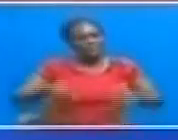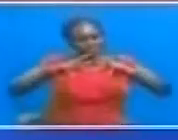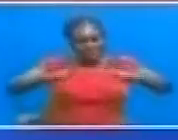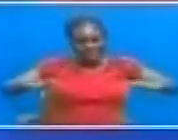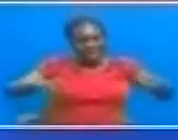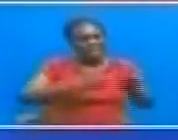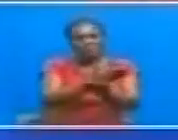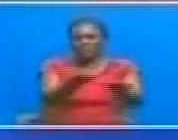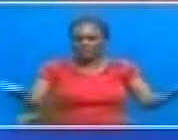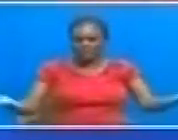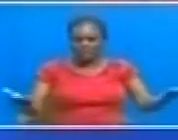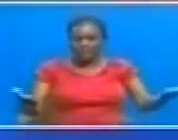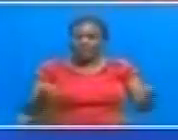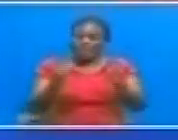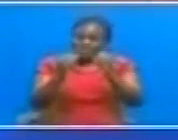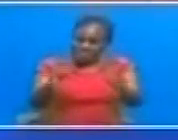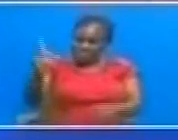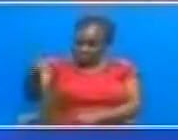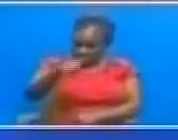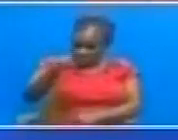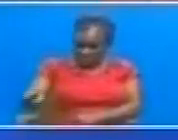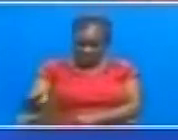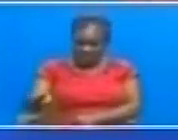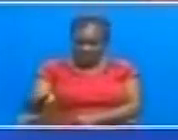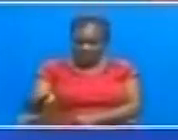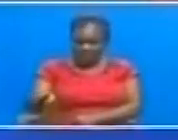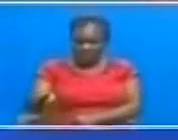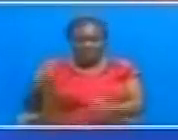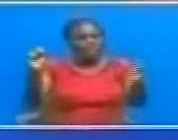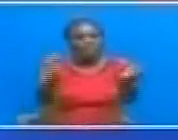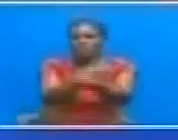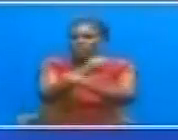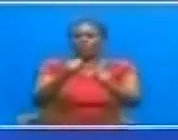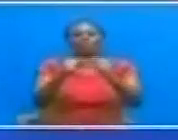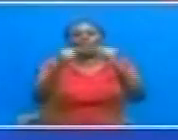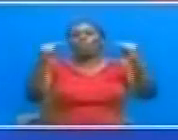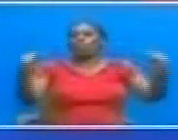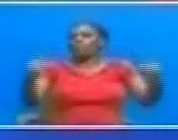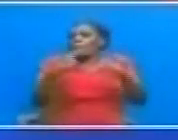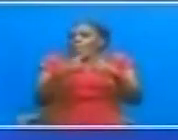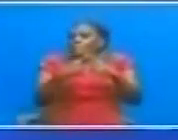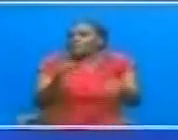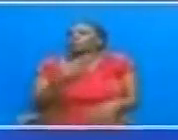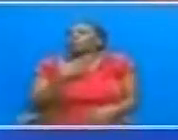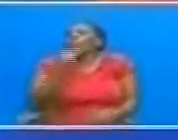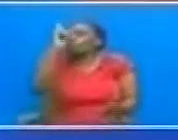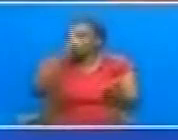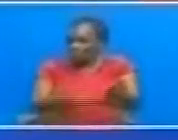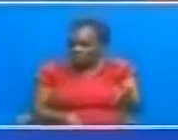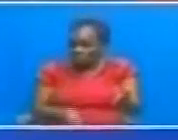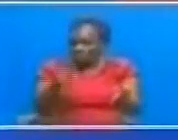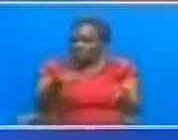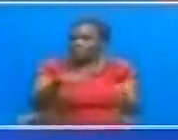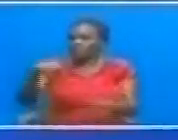tukatafuta kila mahali. Kama wamekosea, wana hatia yoyote, sisi hatuwezi kupinga, lakini twataka